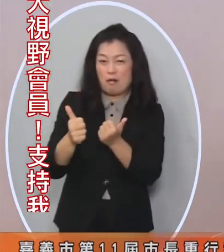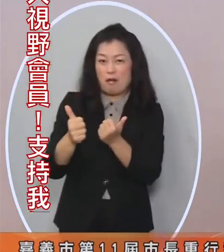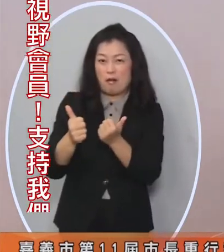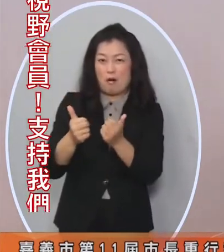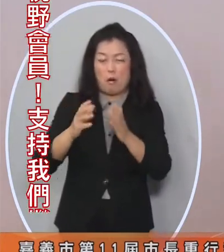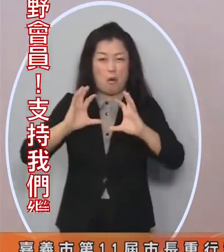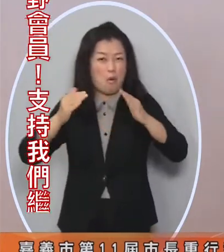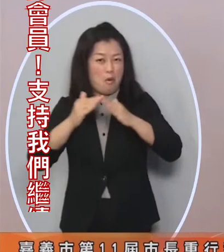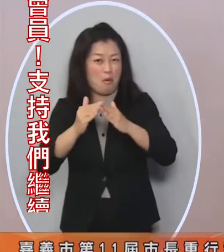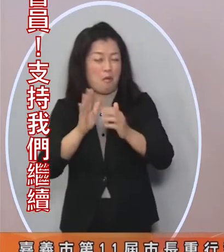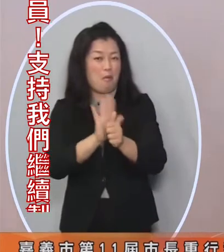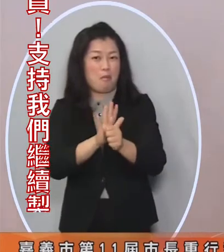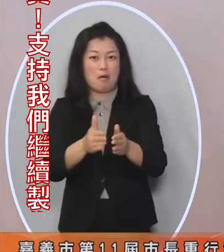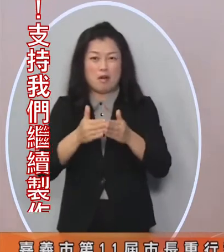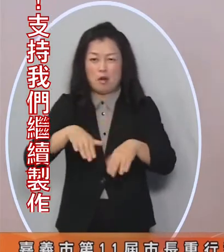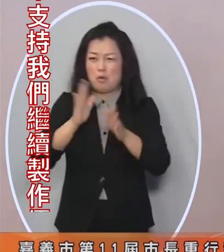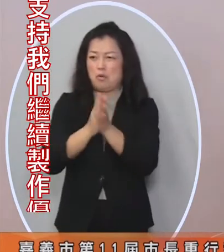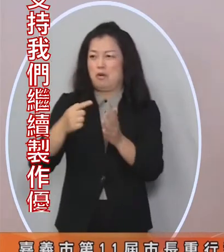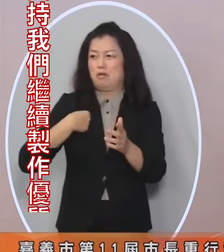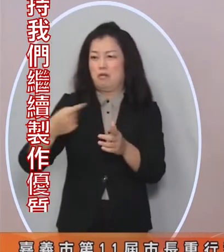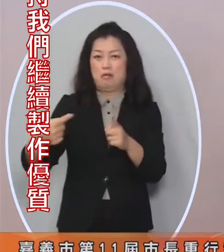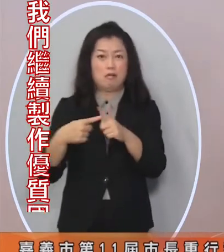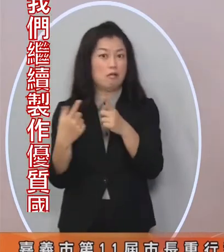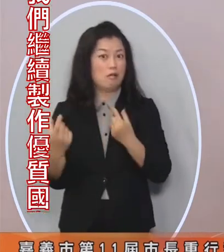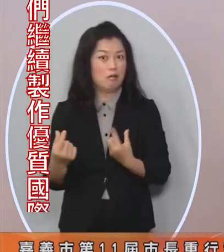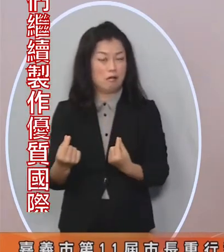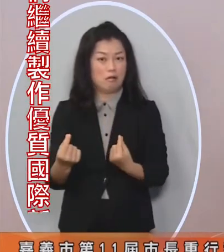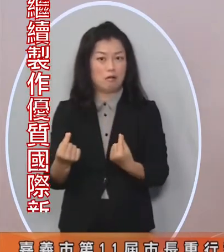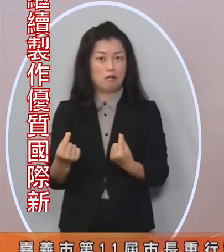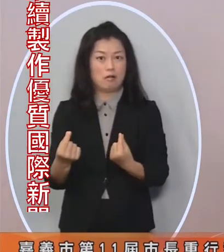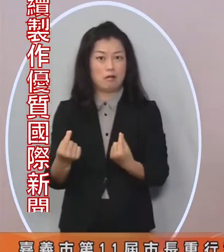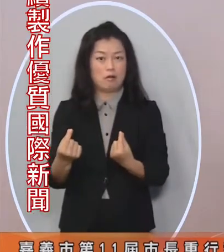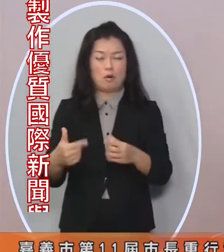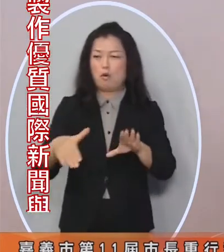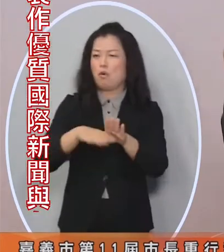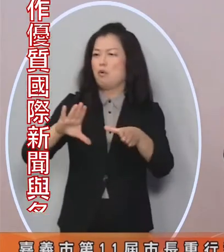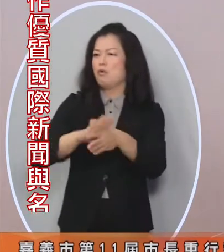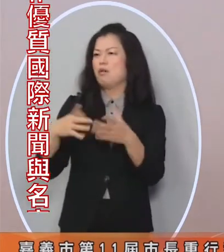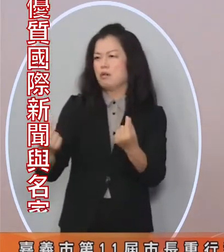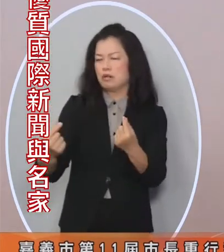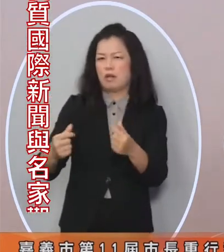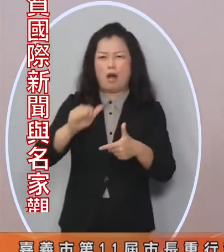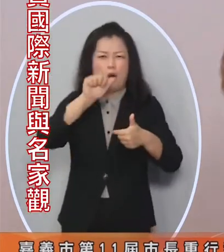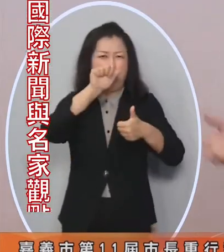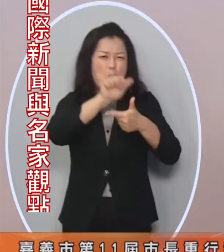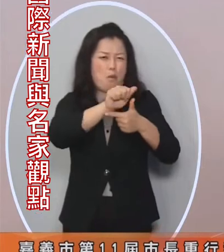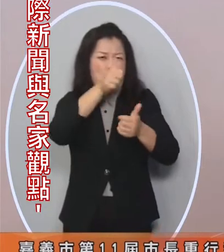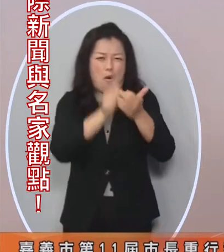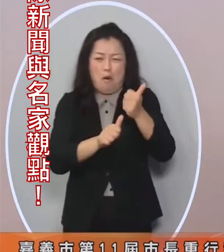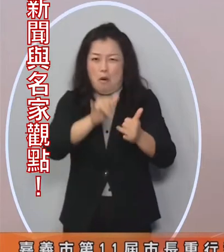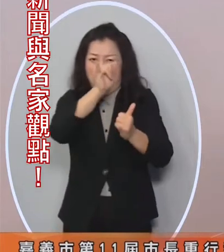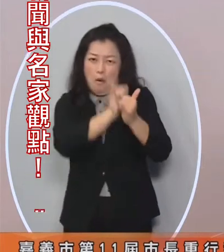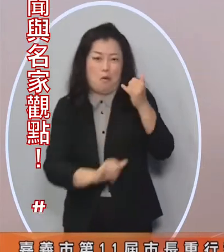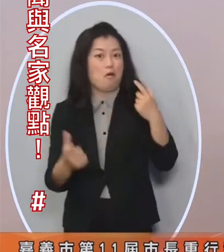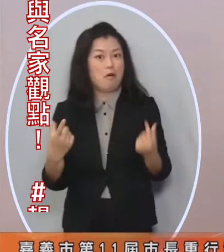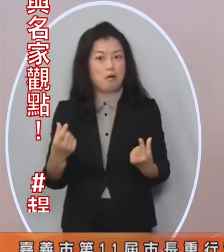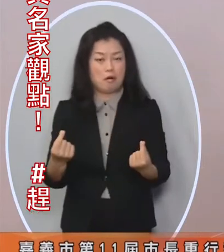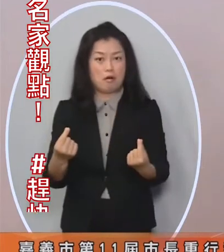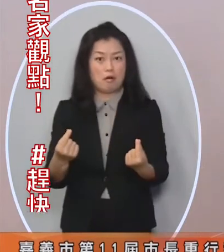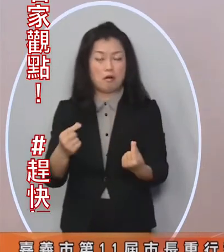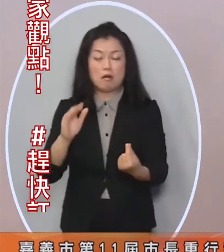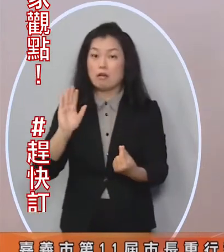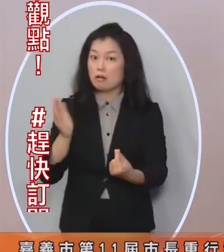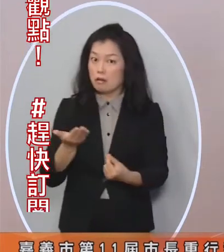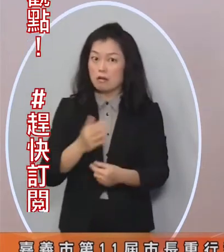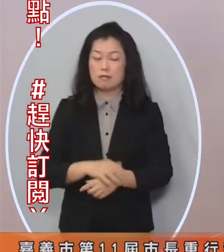呢？天龙是咱的人呢？同源同相同文化血统，同样同款的，所以讲。但是